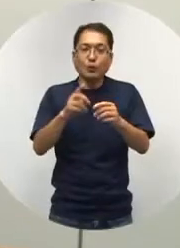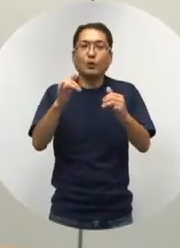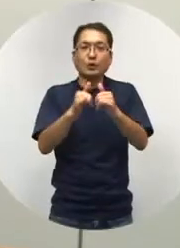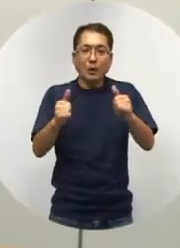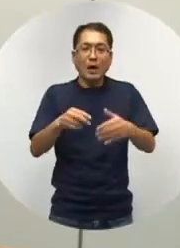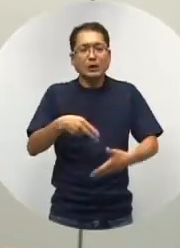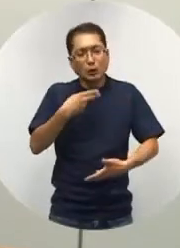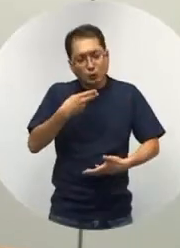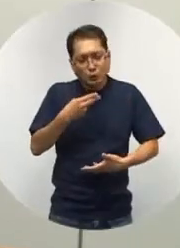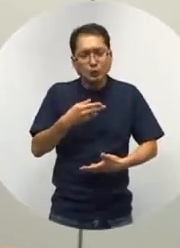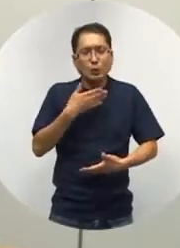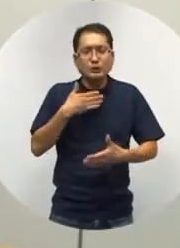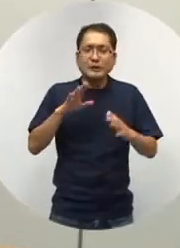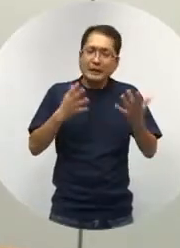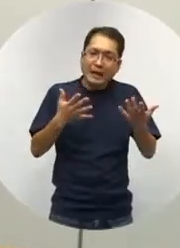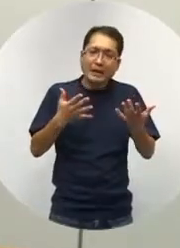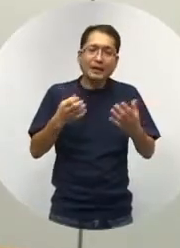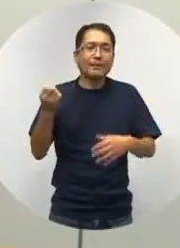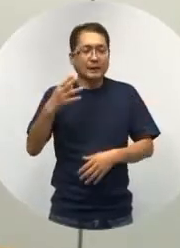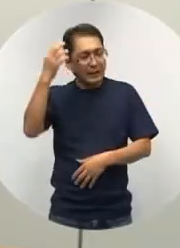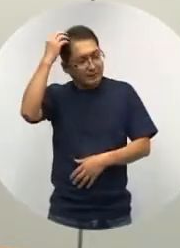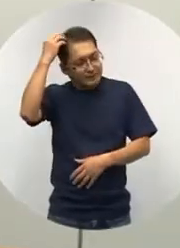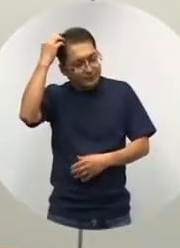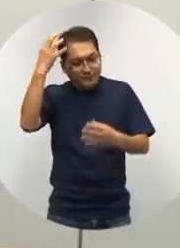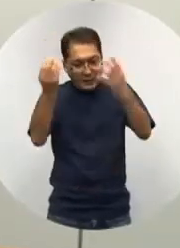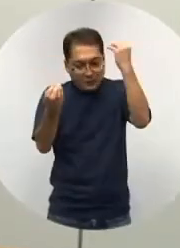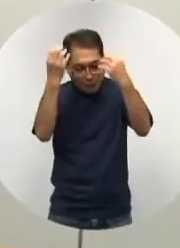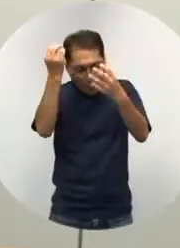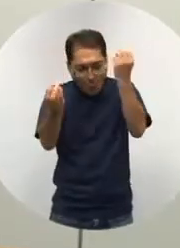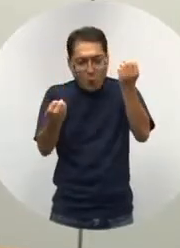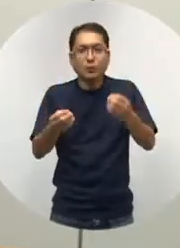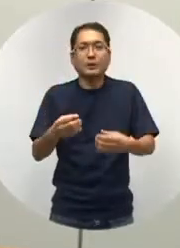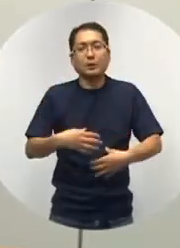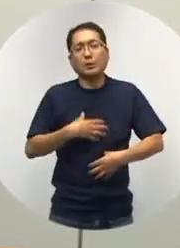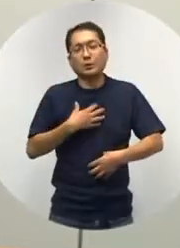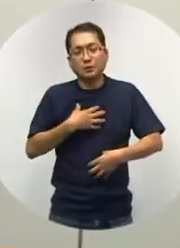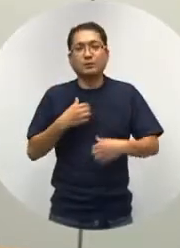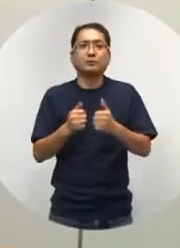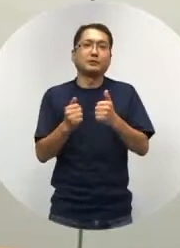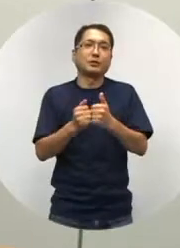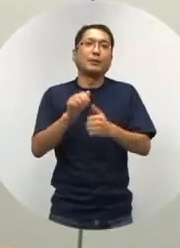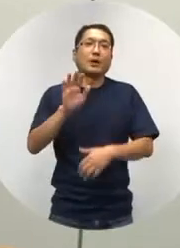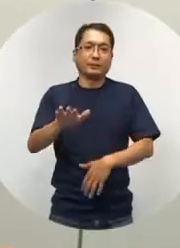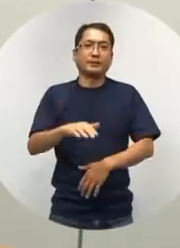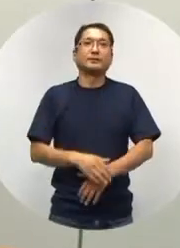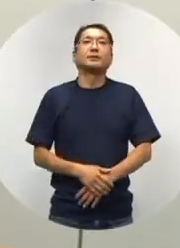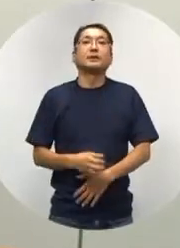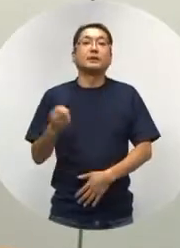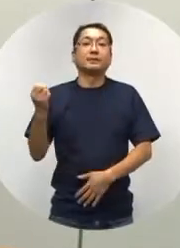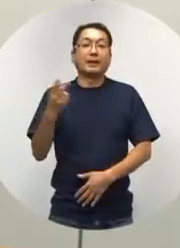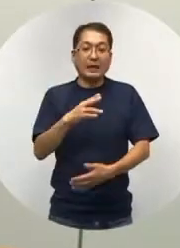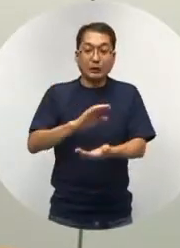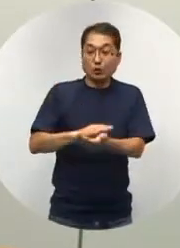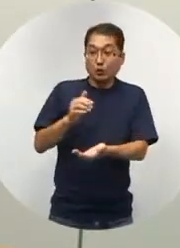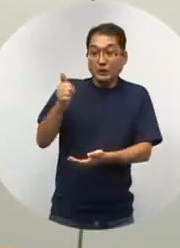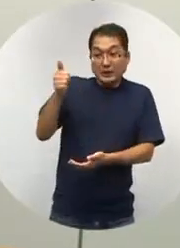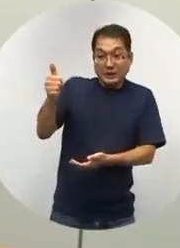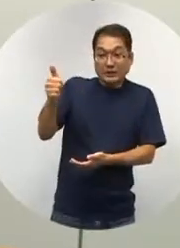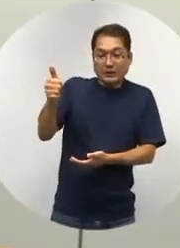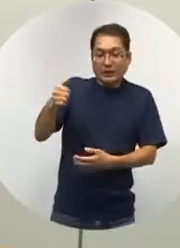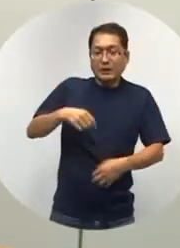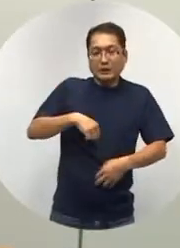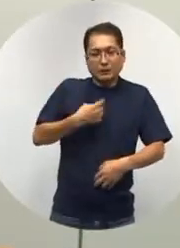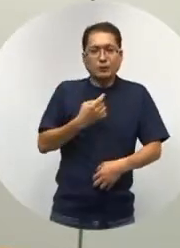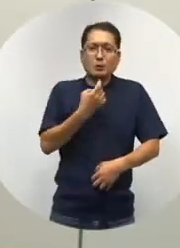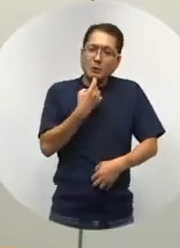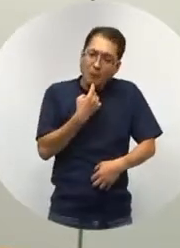ない、脱毛などの副作用のご相談があります。また、主治医の先生にご自分の疑